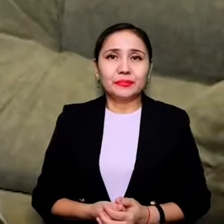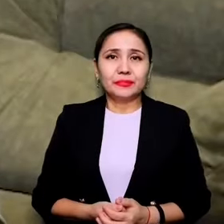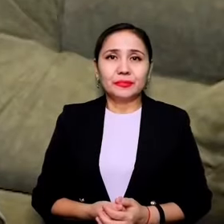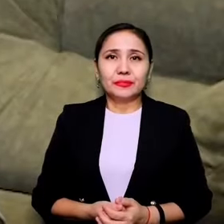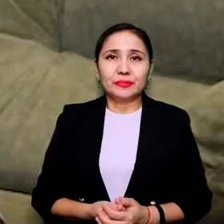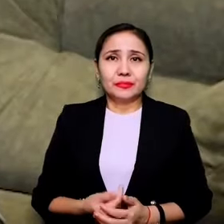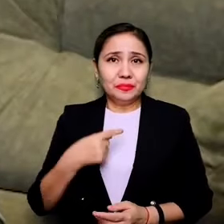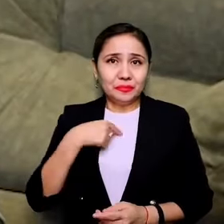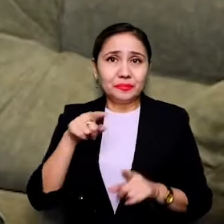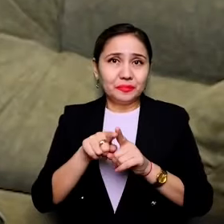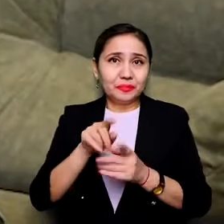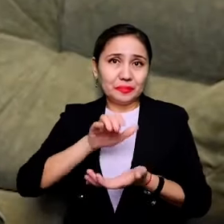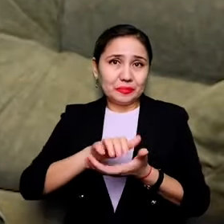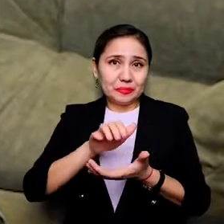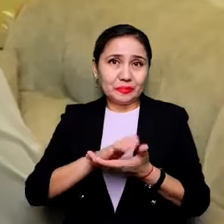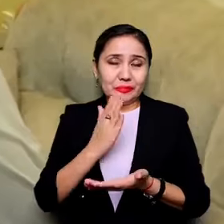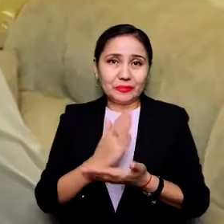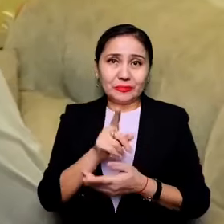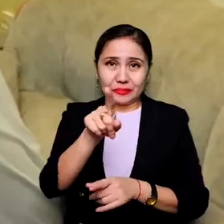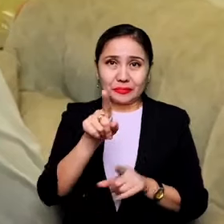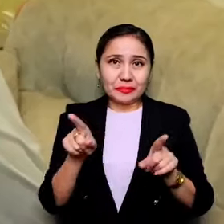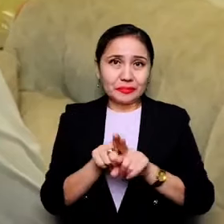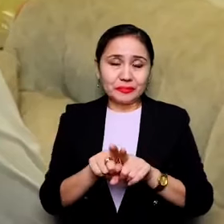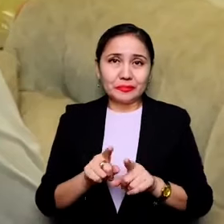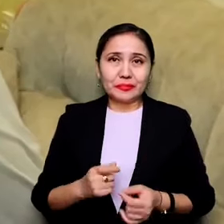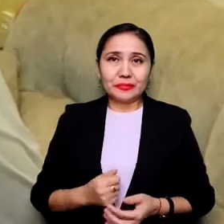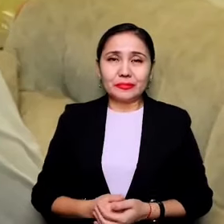Men ham bitta tanishim bor edi sizga o'xshagan.